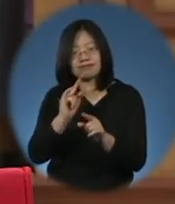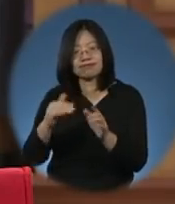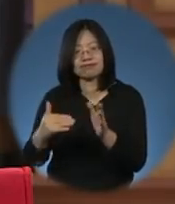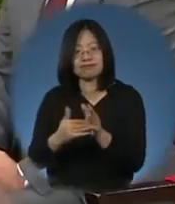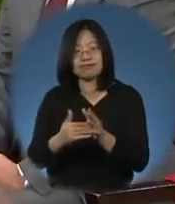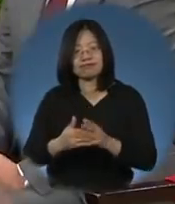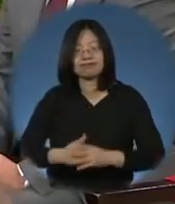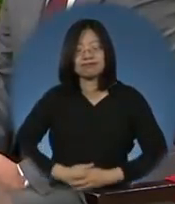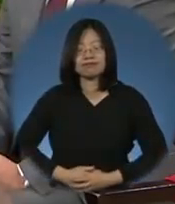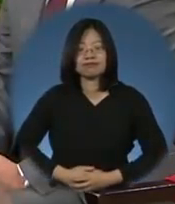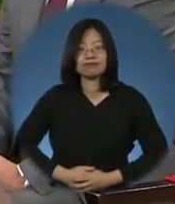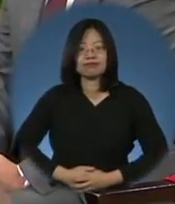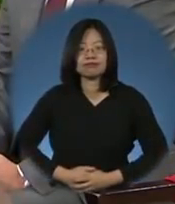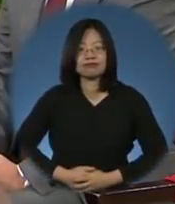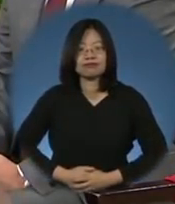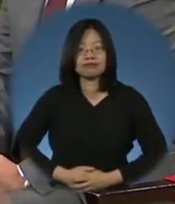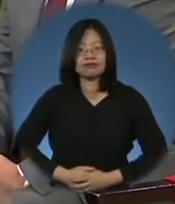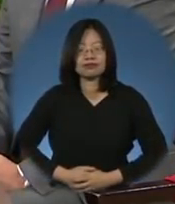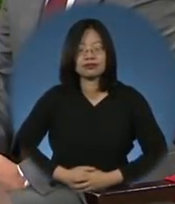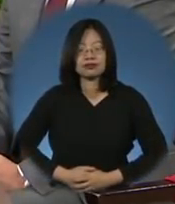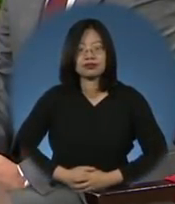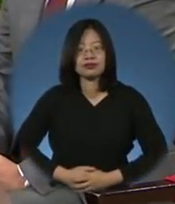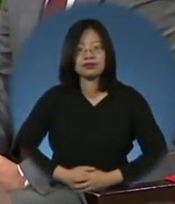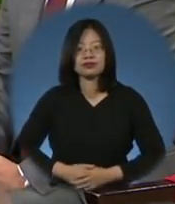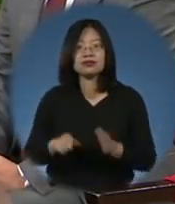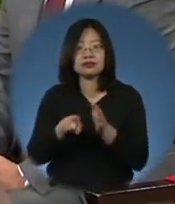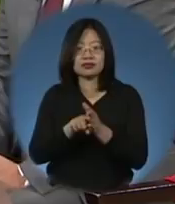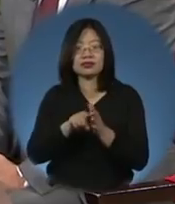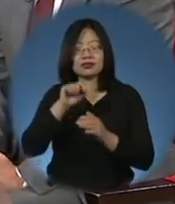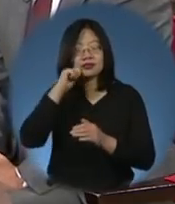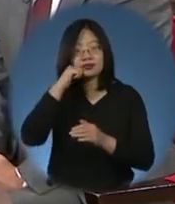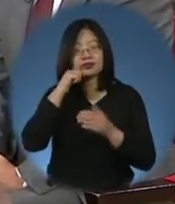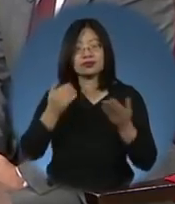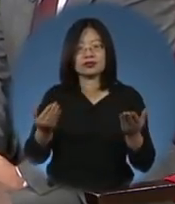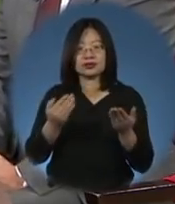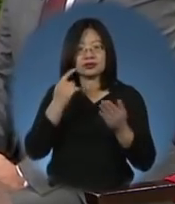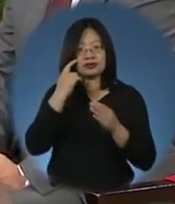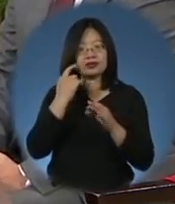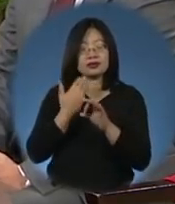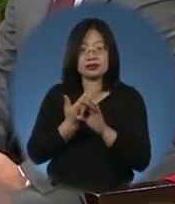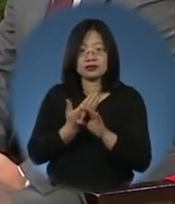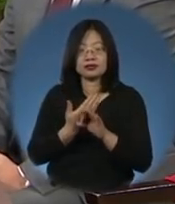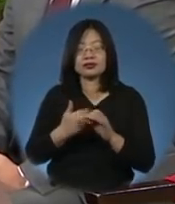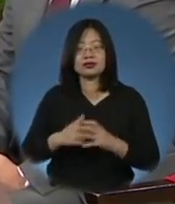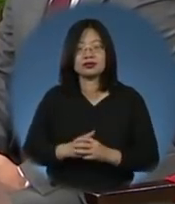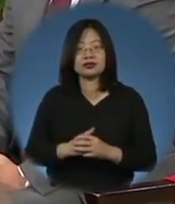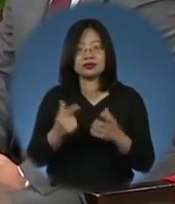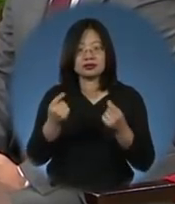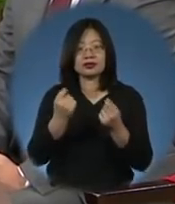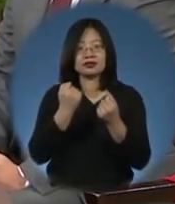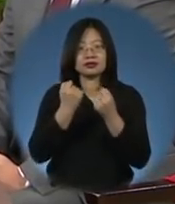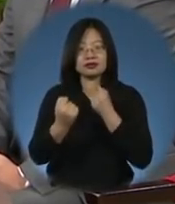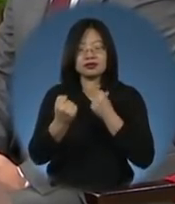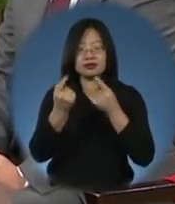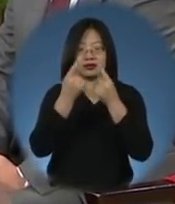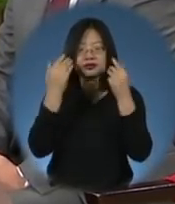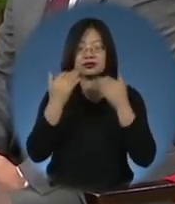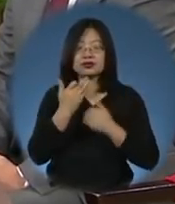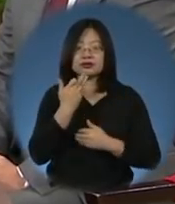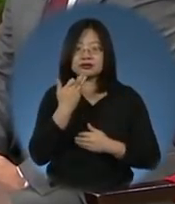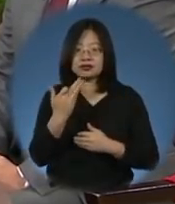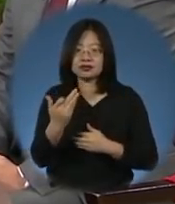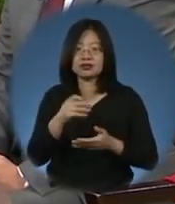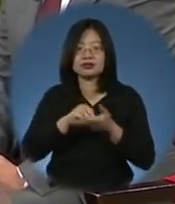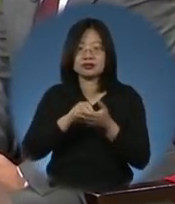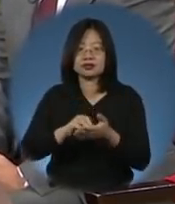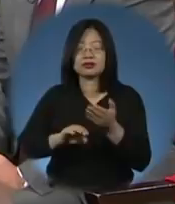했고 사실 좀 믿기가 좀 어려운 일입니다. 왜냐하면 그럼에도 불구하고 대학은 18세에